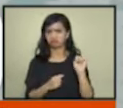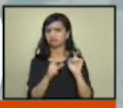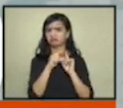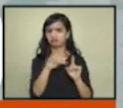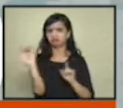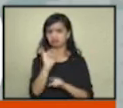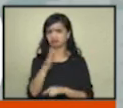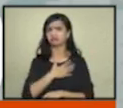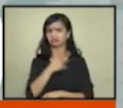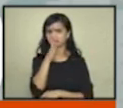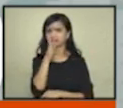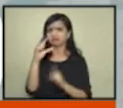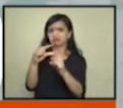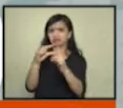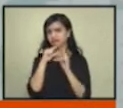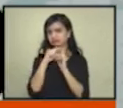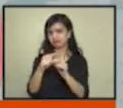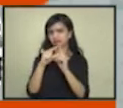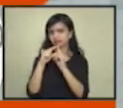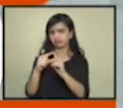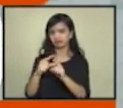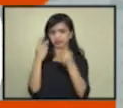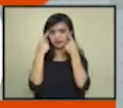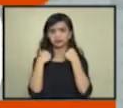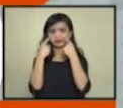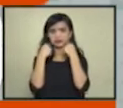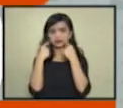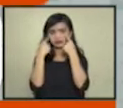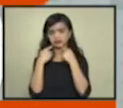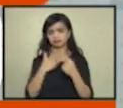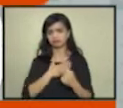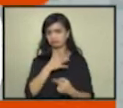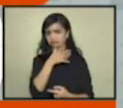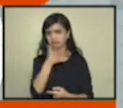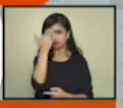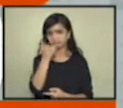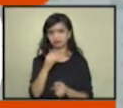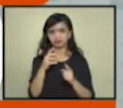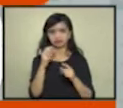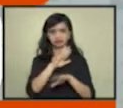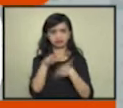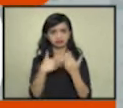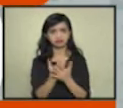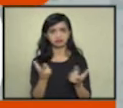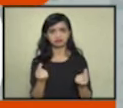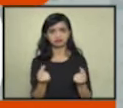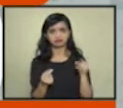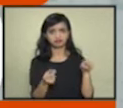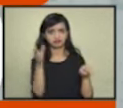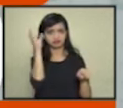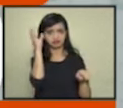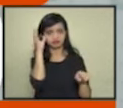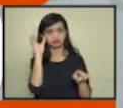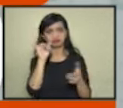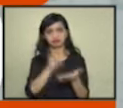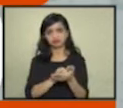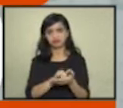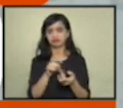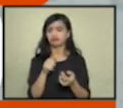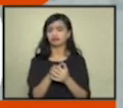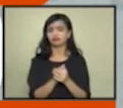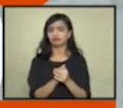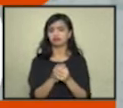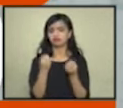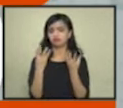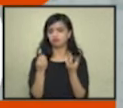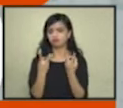po nanay ko, minumura niya po ng... Iyak ng iyak na po ang nanay ko dahil sa mga ginagawa niya. Saan po kayo makakakita